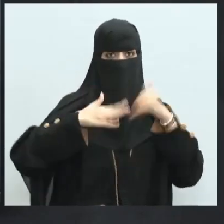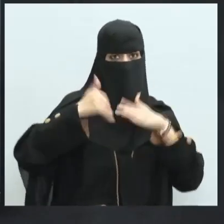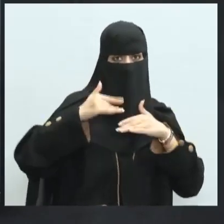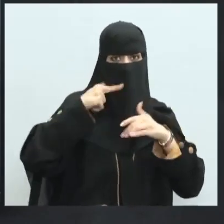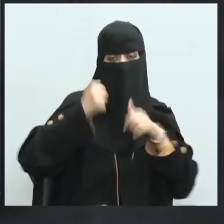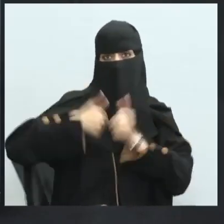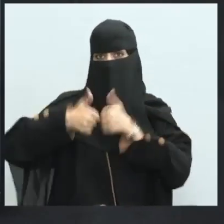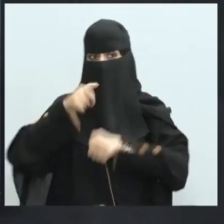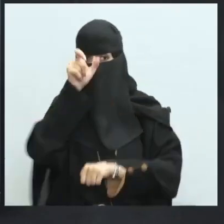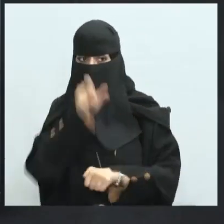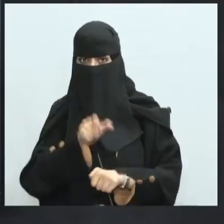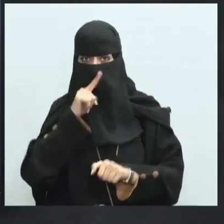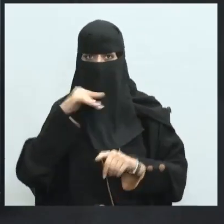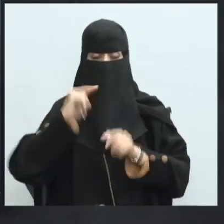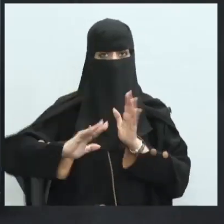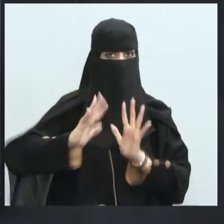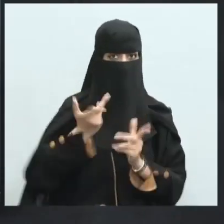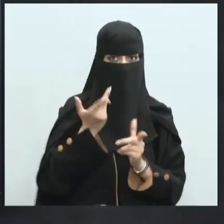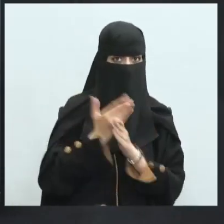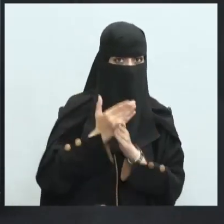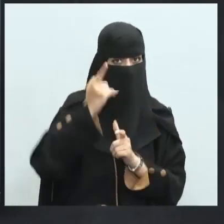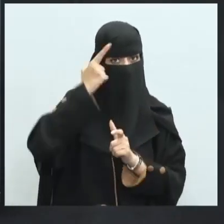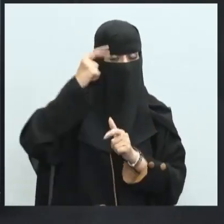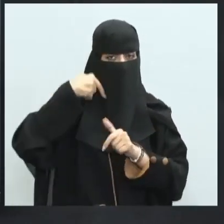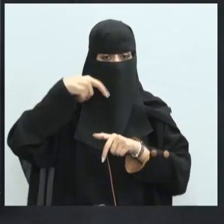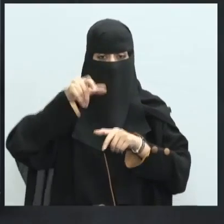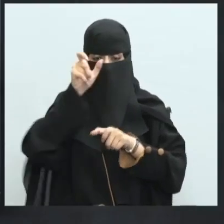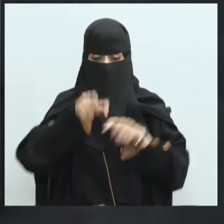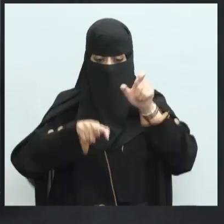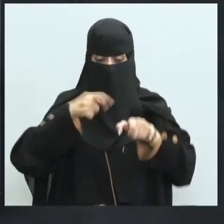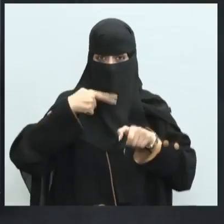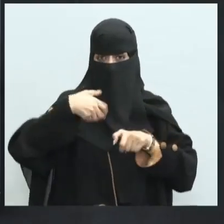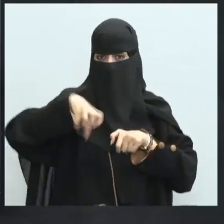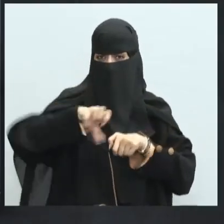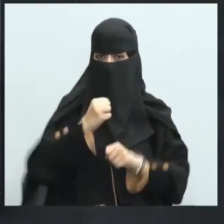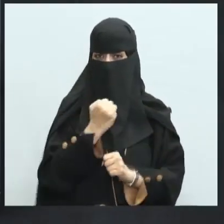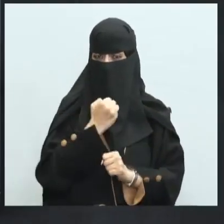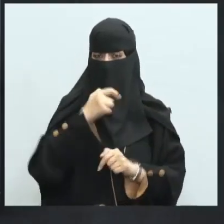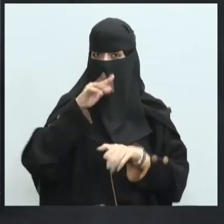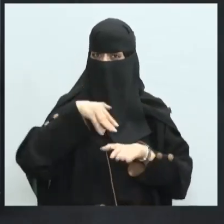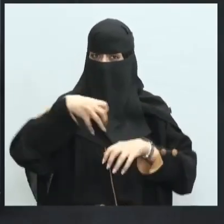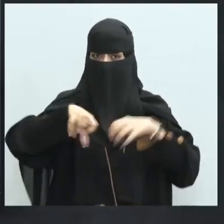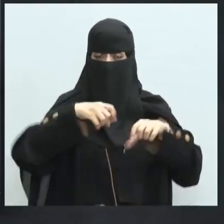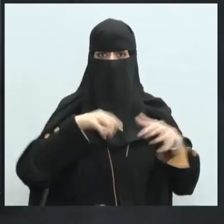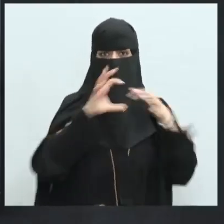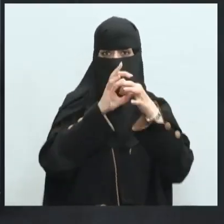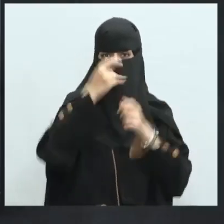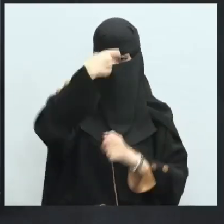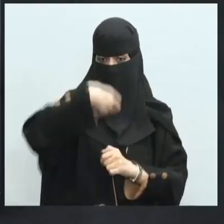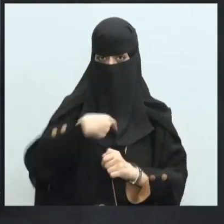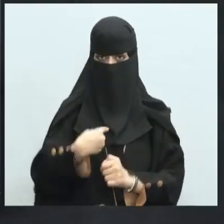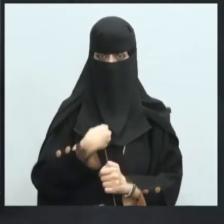او اختبارات شخصيه لمعرفه بعض الجزئيات الشخصيه بعض الجزئيات المرتبطه في